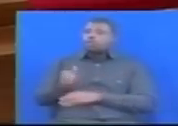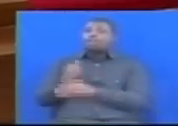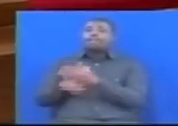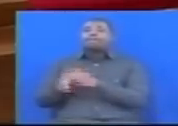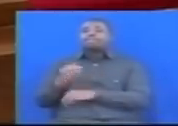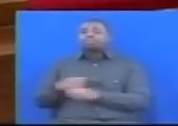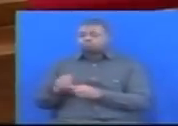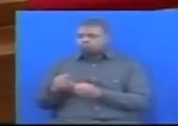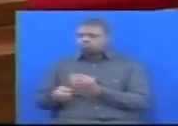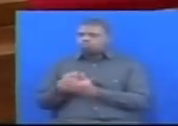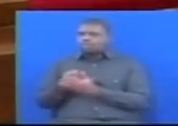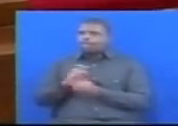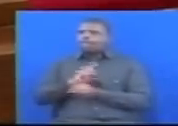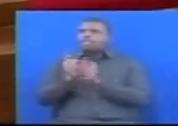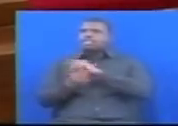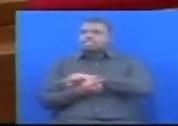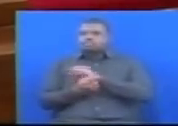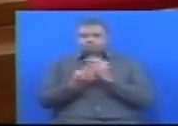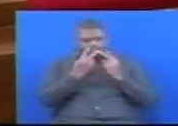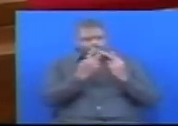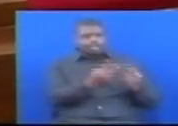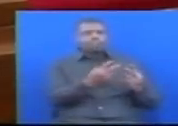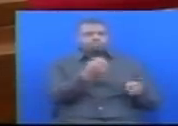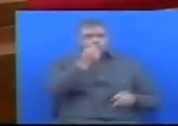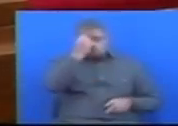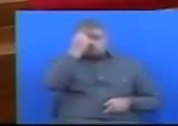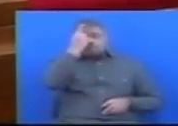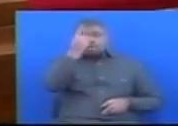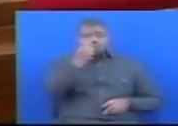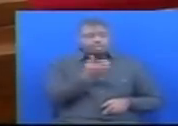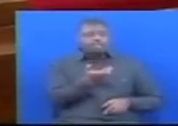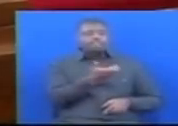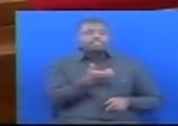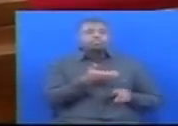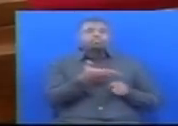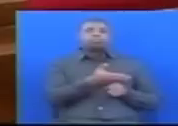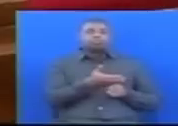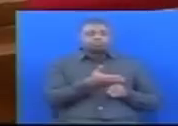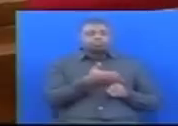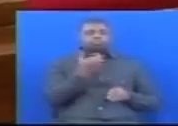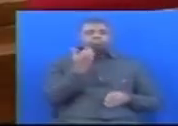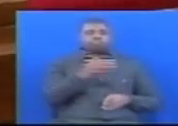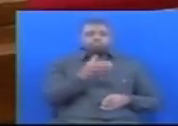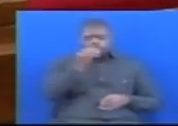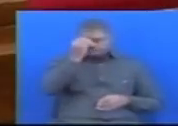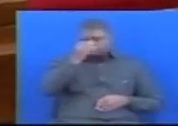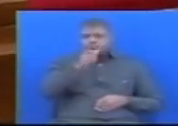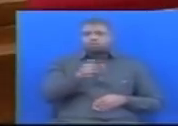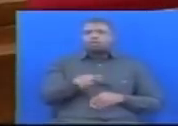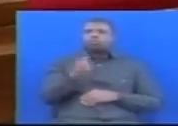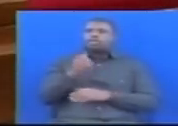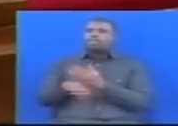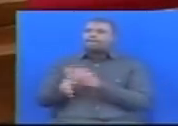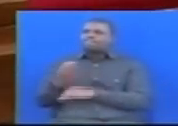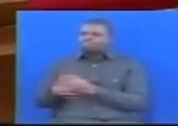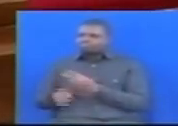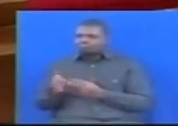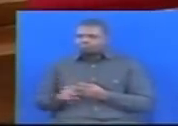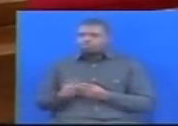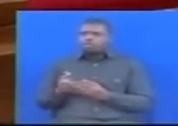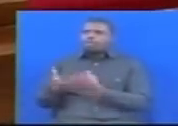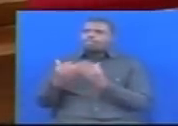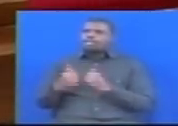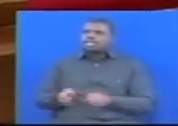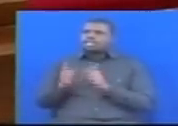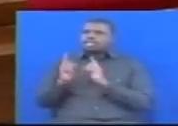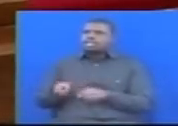ya kimtazamo na uelewa wa jamii kuhusu umuhimu wa elimu kwa watu wenye ulemavu. Mheshimiwa Spika, mahitaji ya